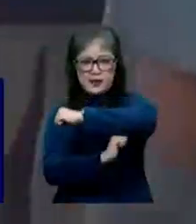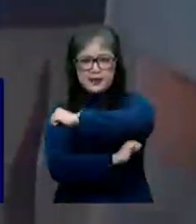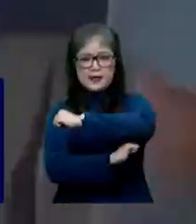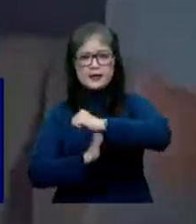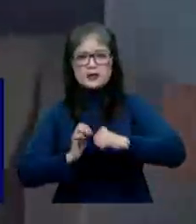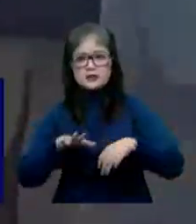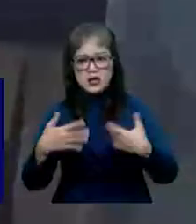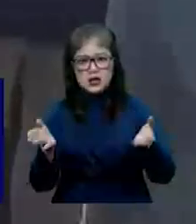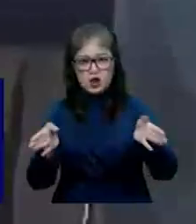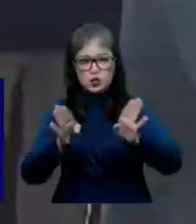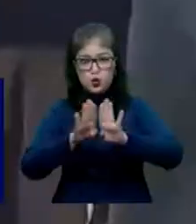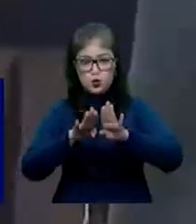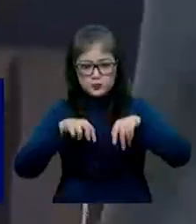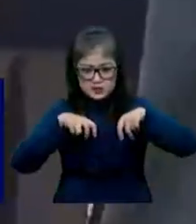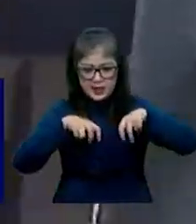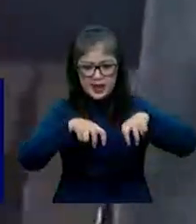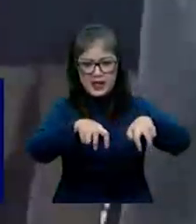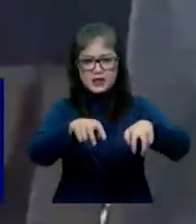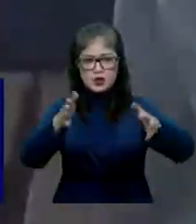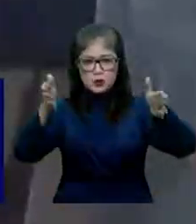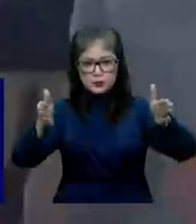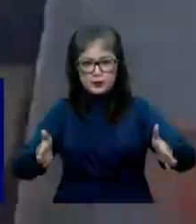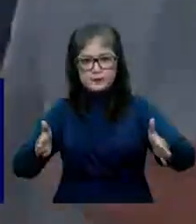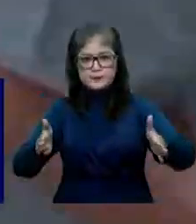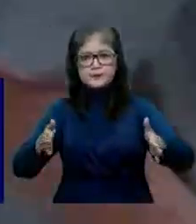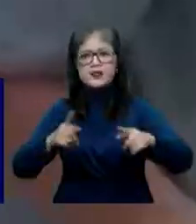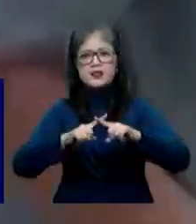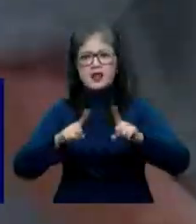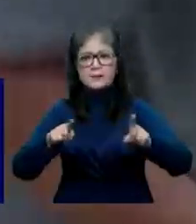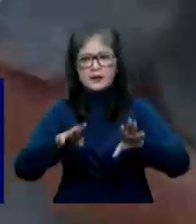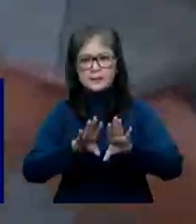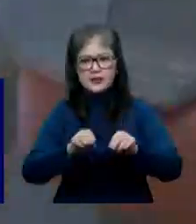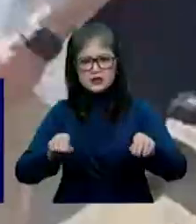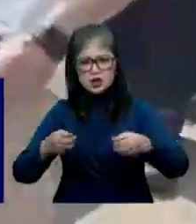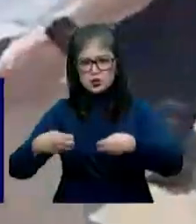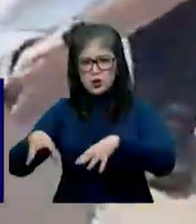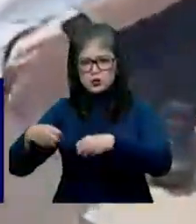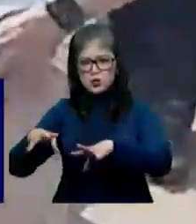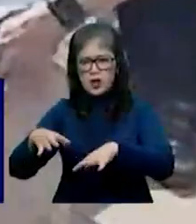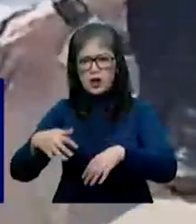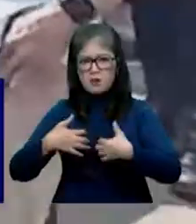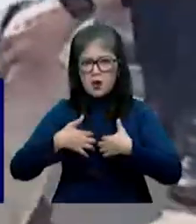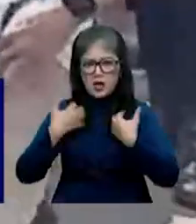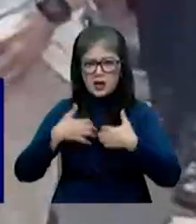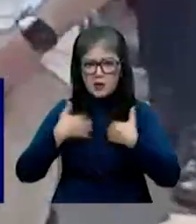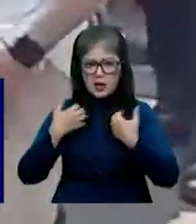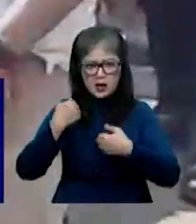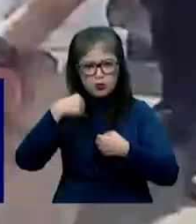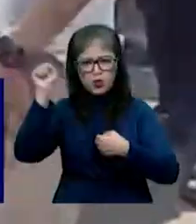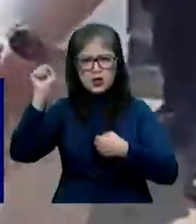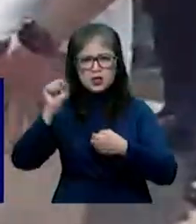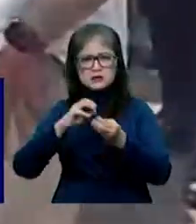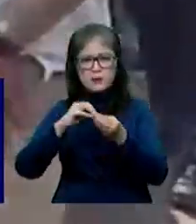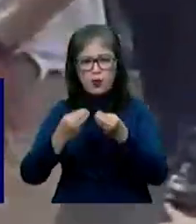Penutupan perlintasan kereta sebidang ini mendapat penolakan keras dari PKL Pasar Rangkas Bitung. Perwakilan pedagang sudah berdialog